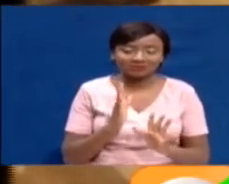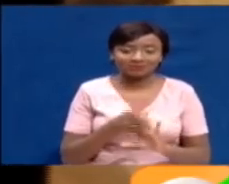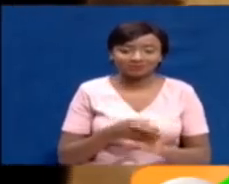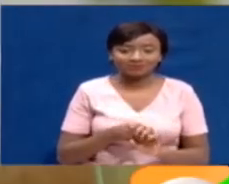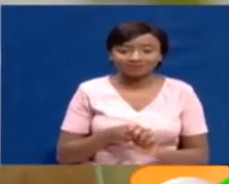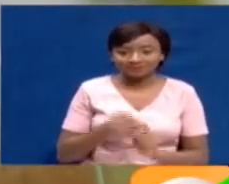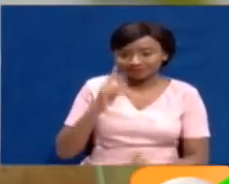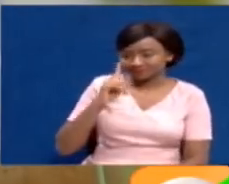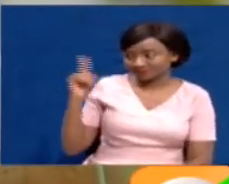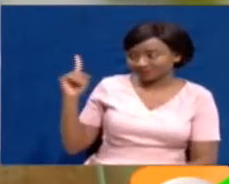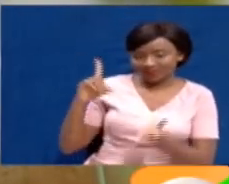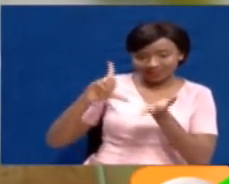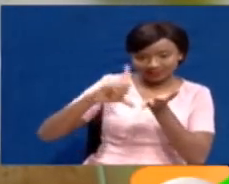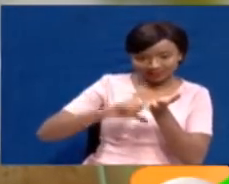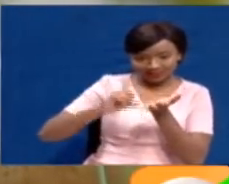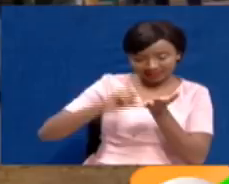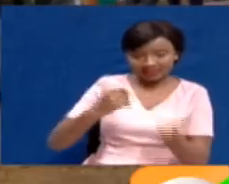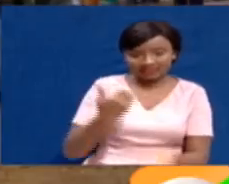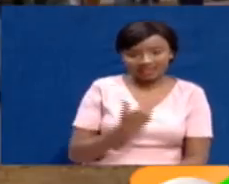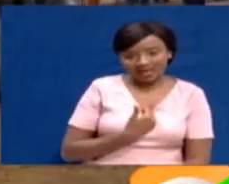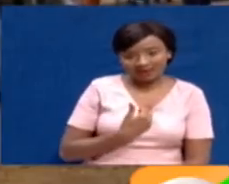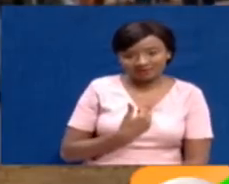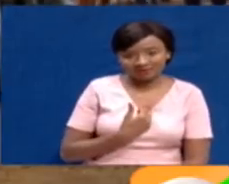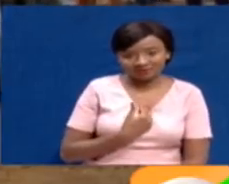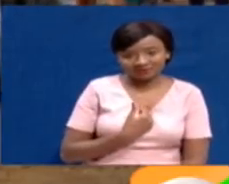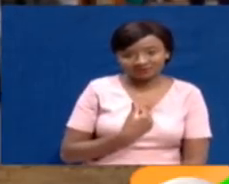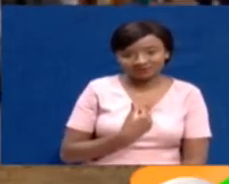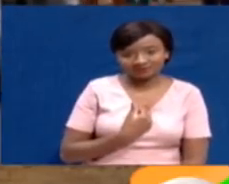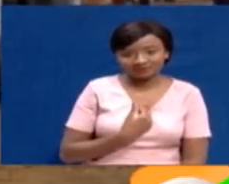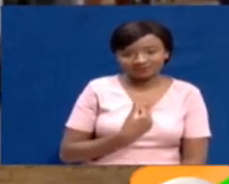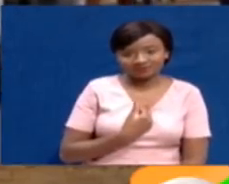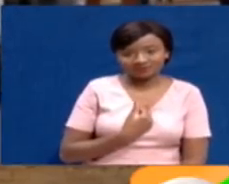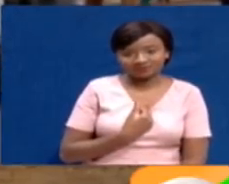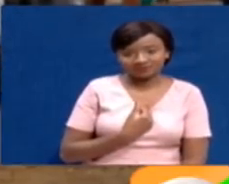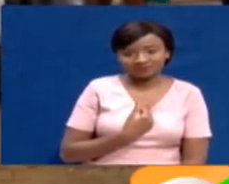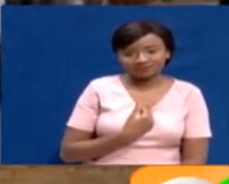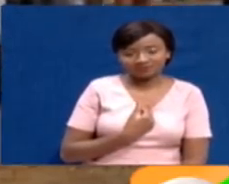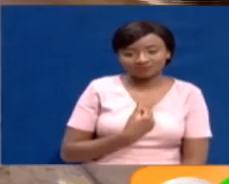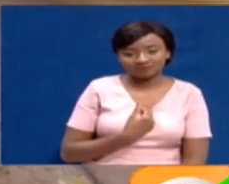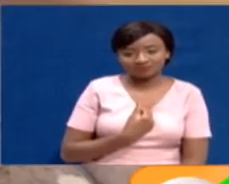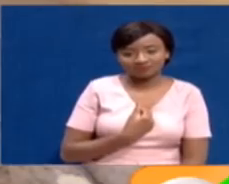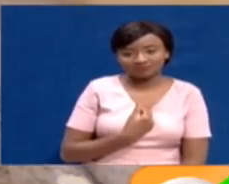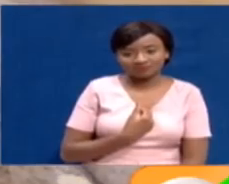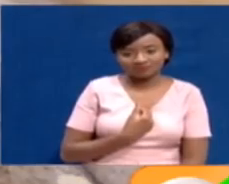Hapa kuna sanitizer. Pia kuna sanitizer ya kunini ya kushika pale.